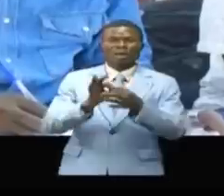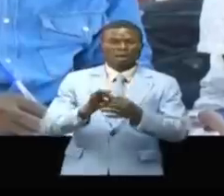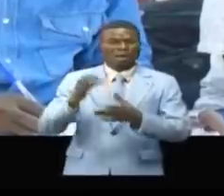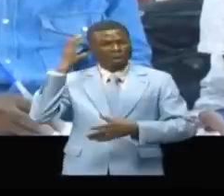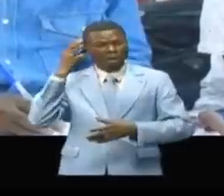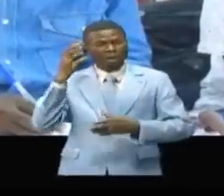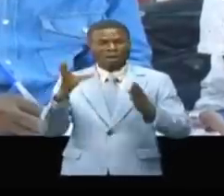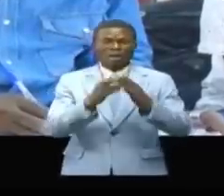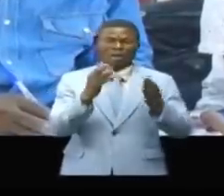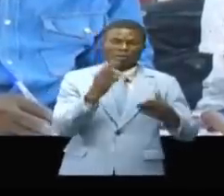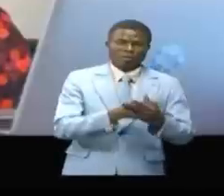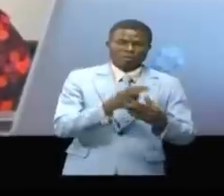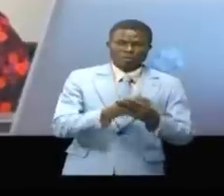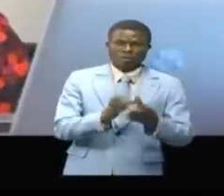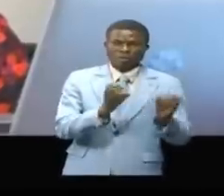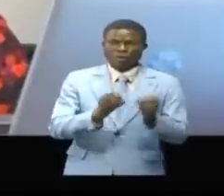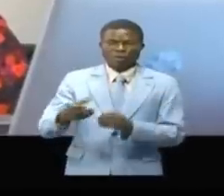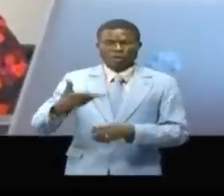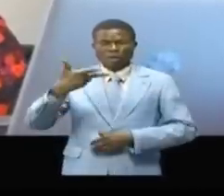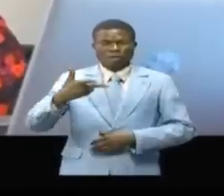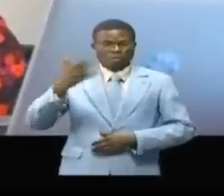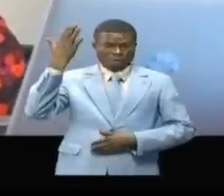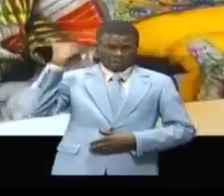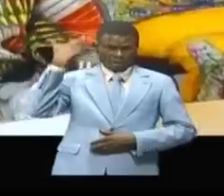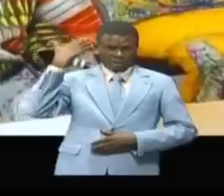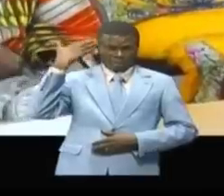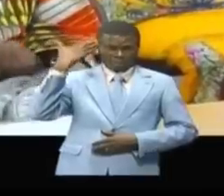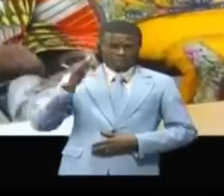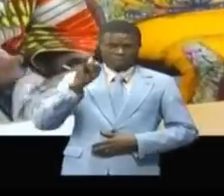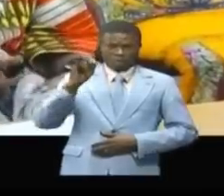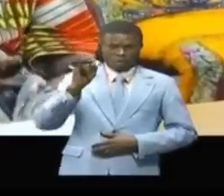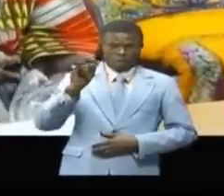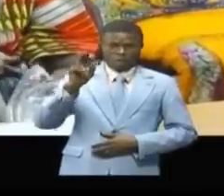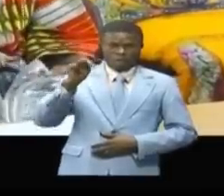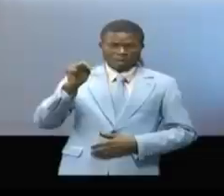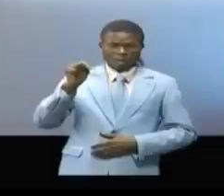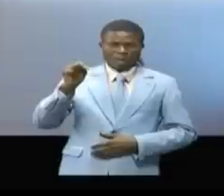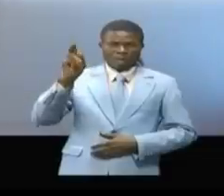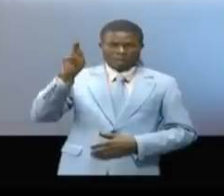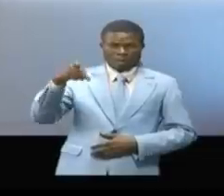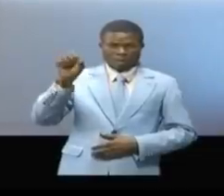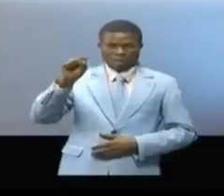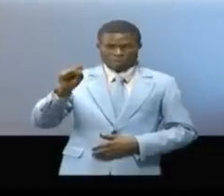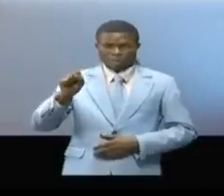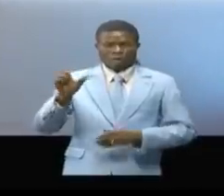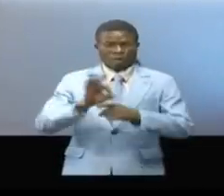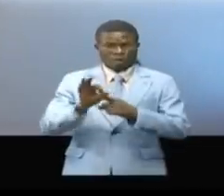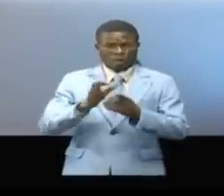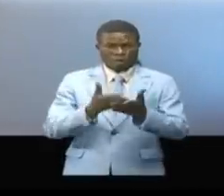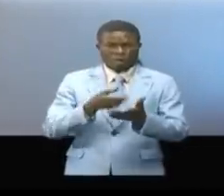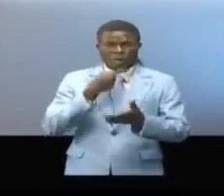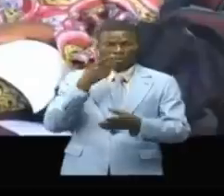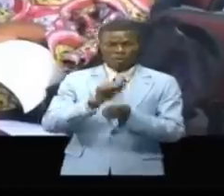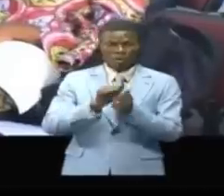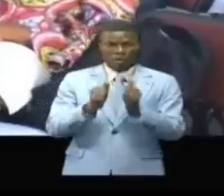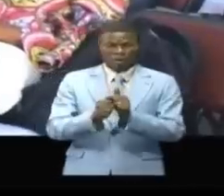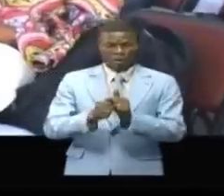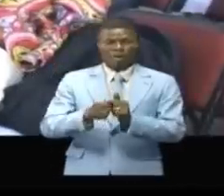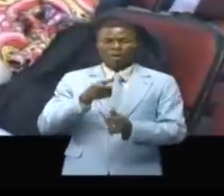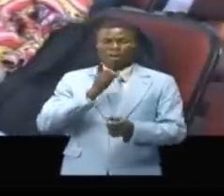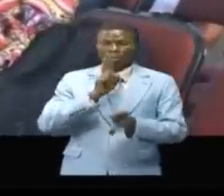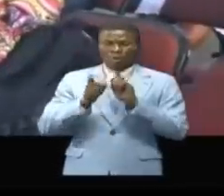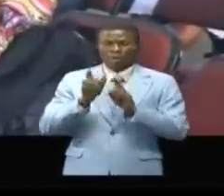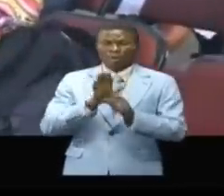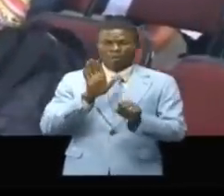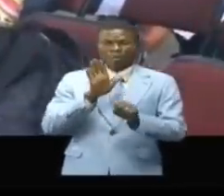avec handicap a eu lieu mercredi dernier à l'INPES. Au cours de cette formation, il était question d'échanger sur les